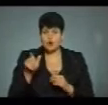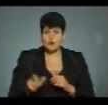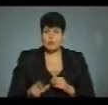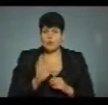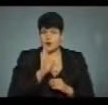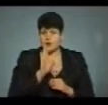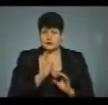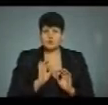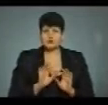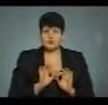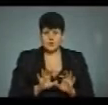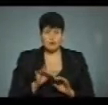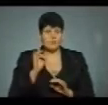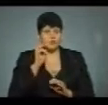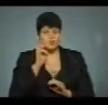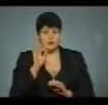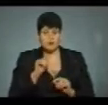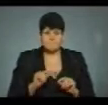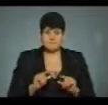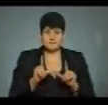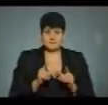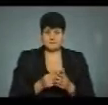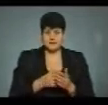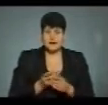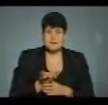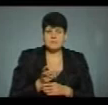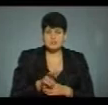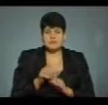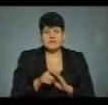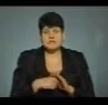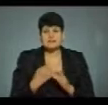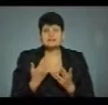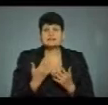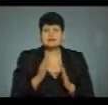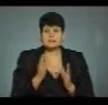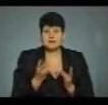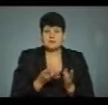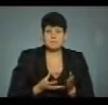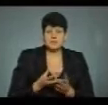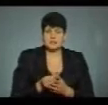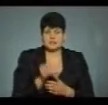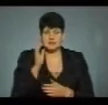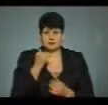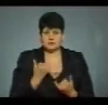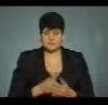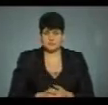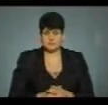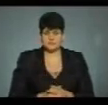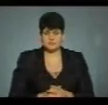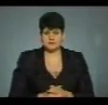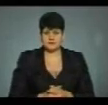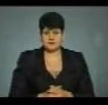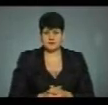Габченко розповідає, почула про підвищення тарифів і прийшла, аби дізнатися, скільки платитиме за воду тепер. Ось вияснило,